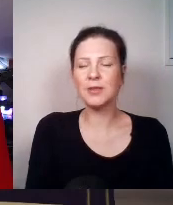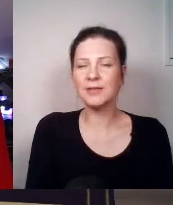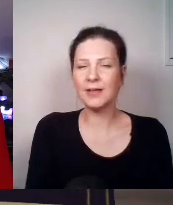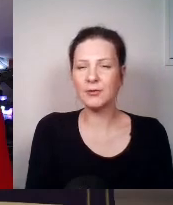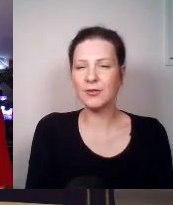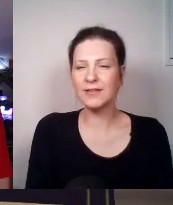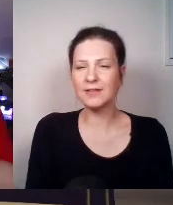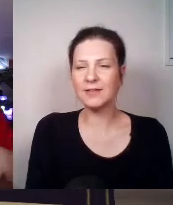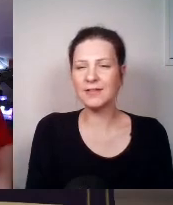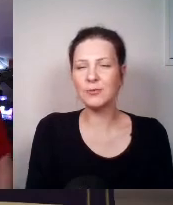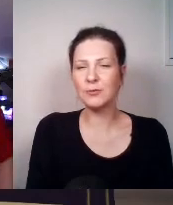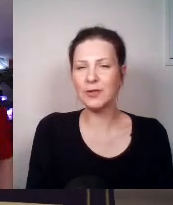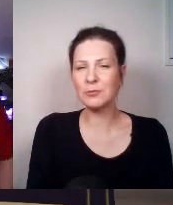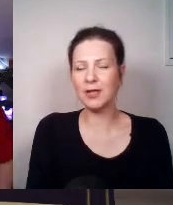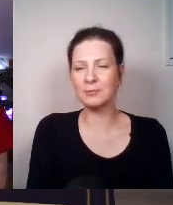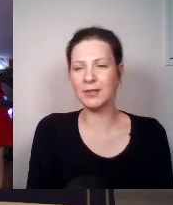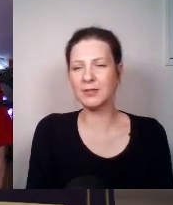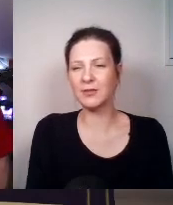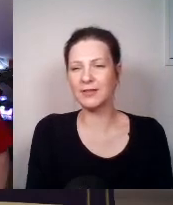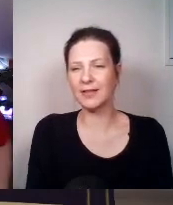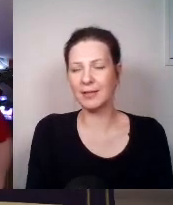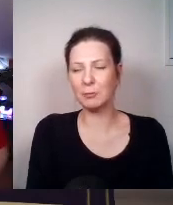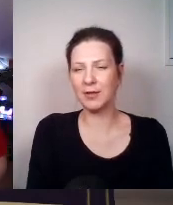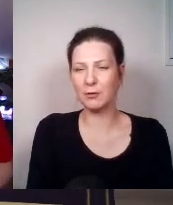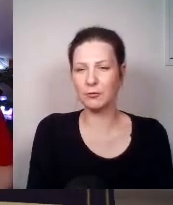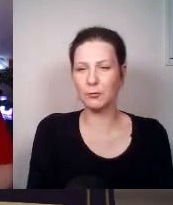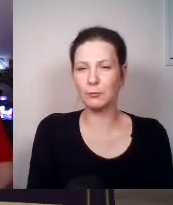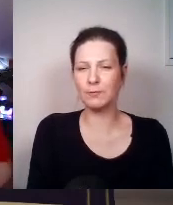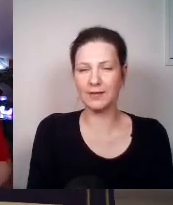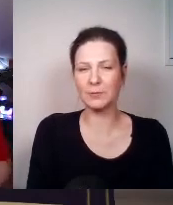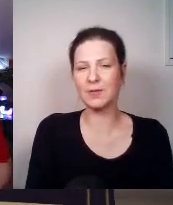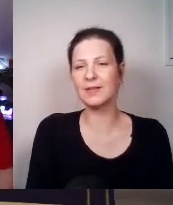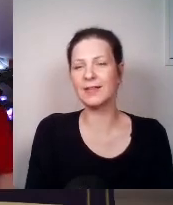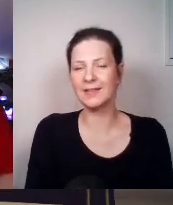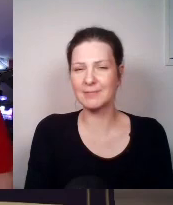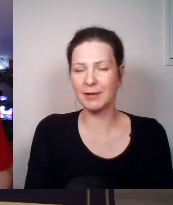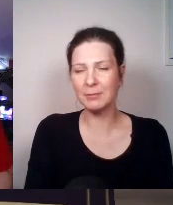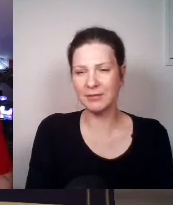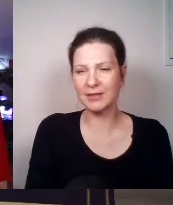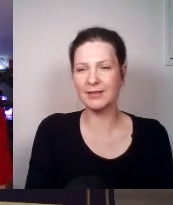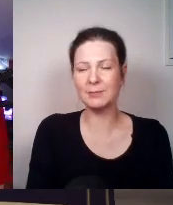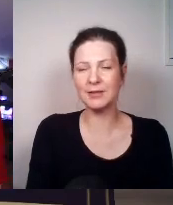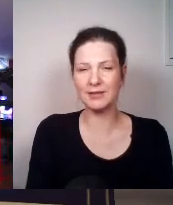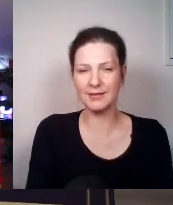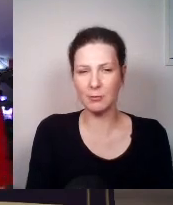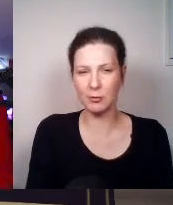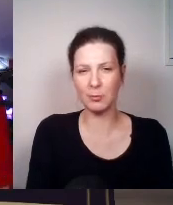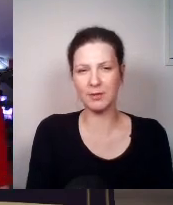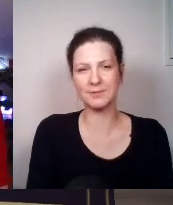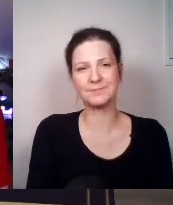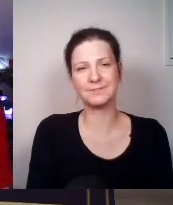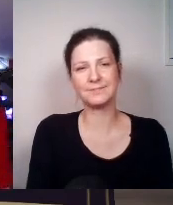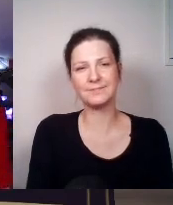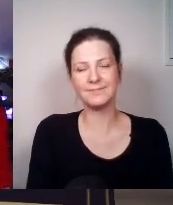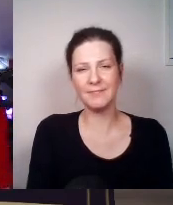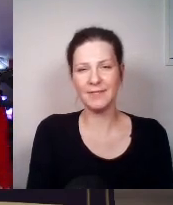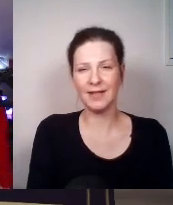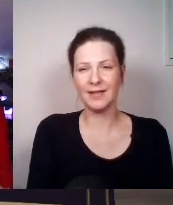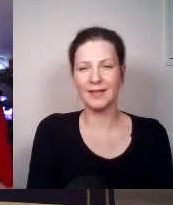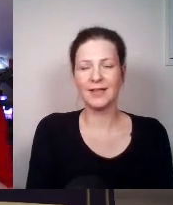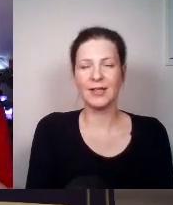Republik... Viel los. Es ist übrigens ja auch nicht nur Philipp Scheidemann gewesen, der die Republik ausgerufen hat. Es passierte gleich zweimal, weil Karl Liebknecht hat das auch gemacht.